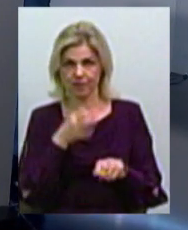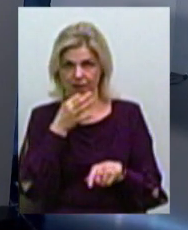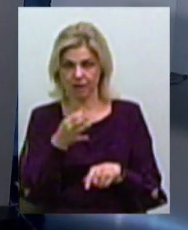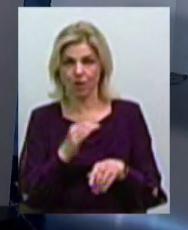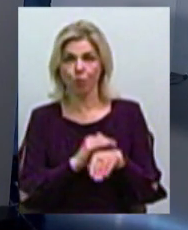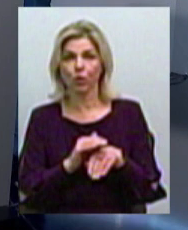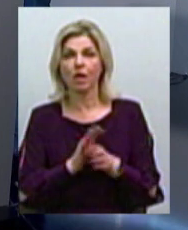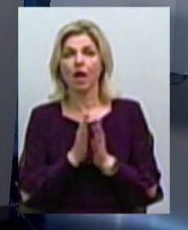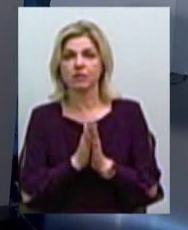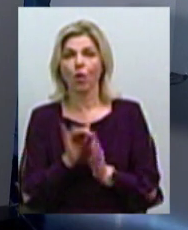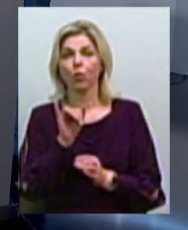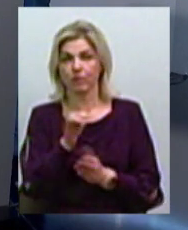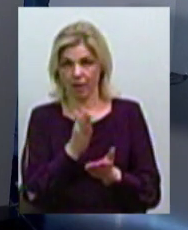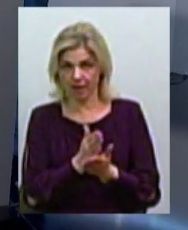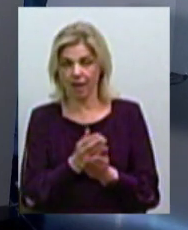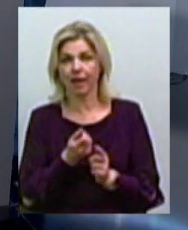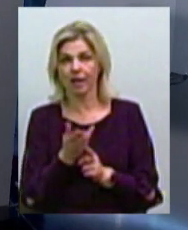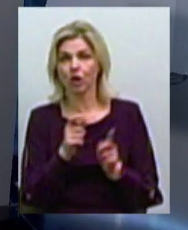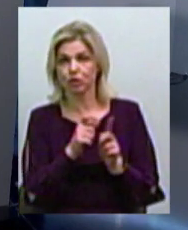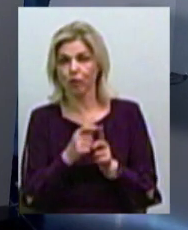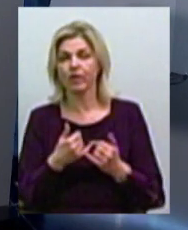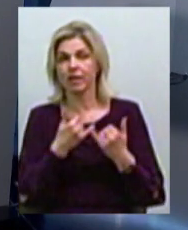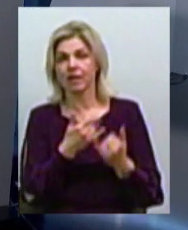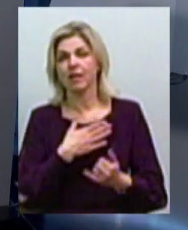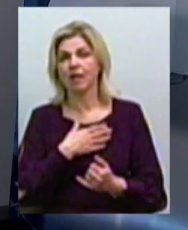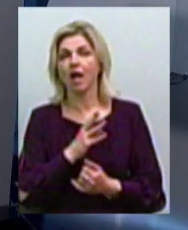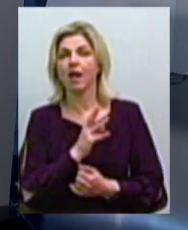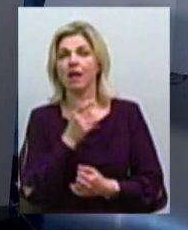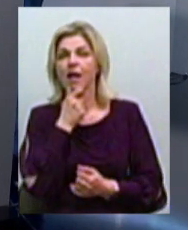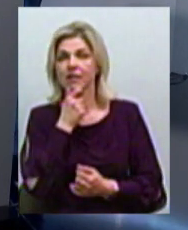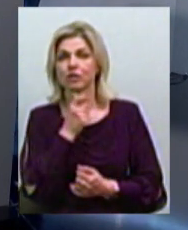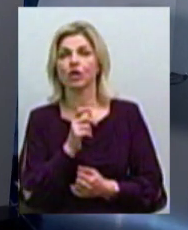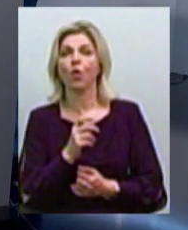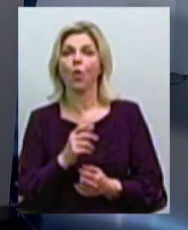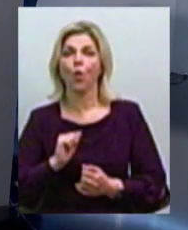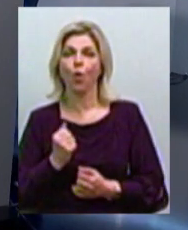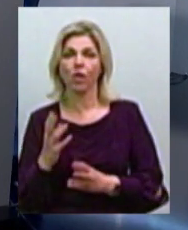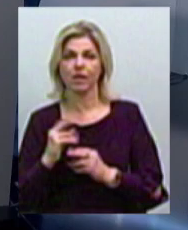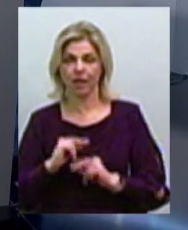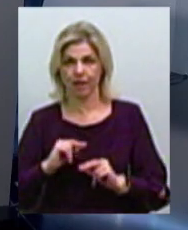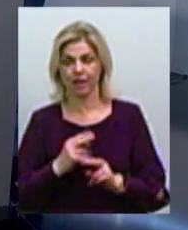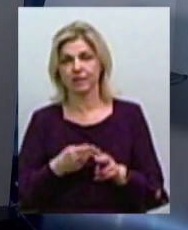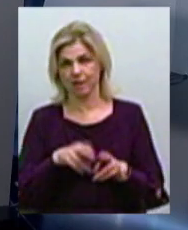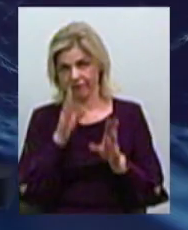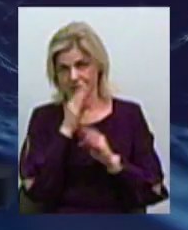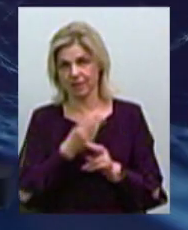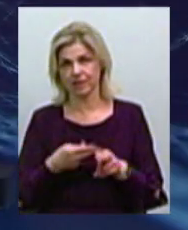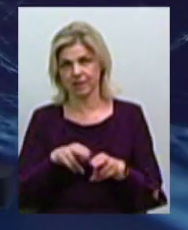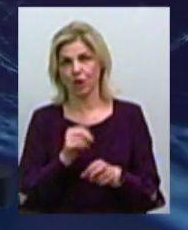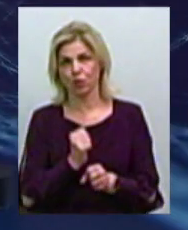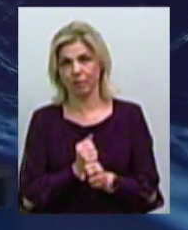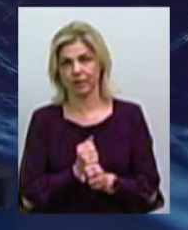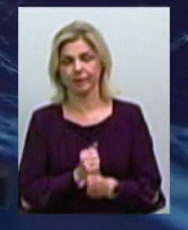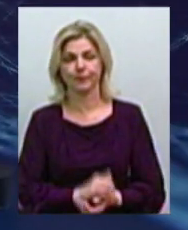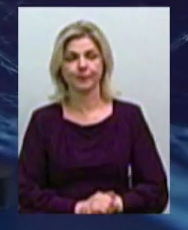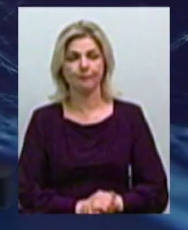якщо в тебе є кілька слів для наших глядачів, для своїх колег, ти встигнеш це зробити? Добре, дякую. Я хотів